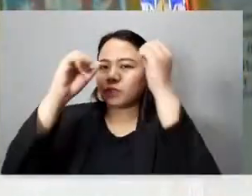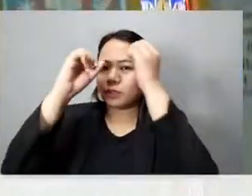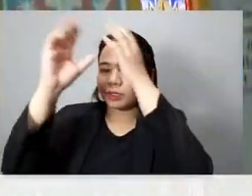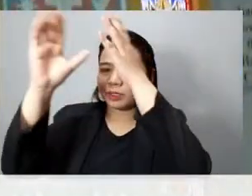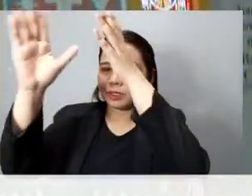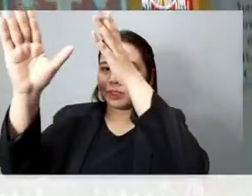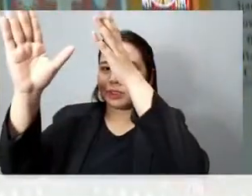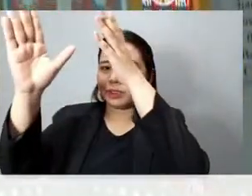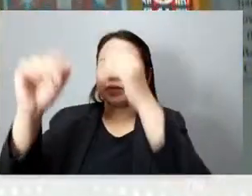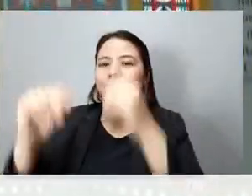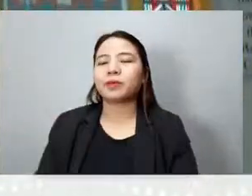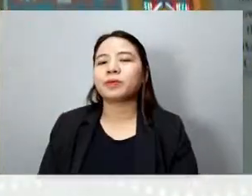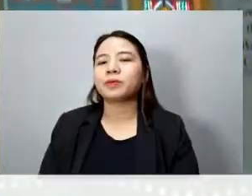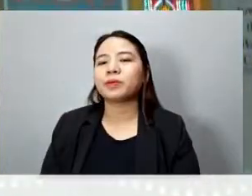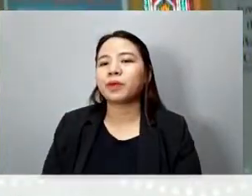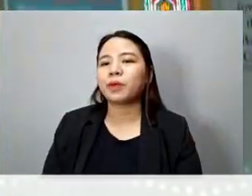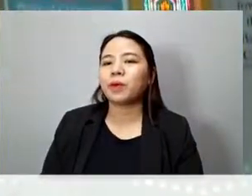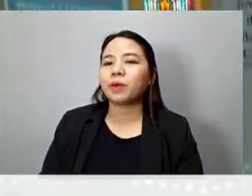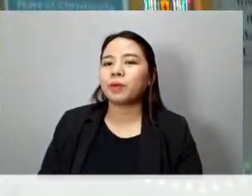Ama.